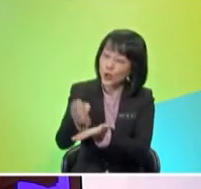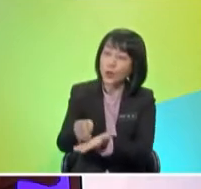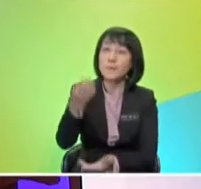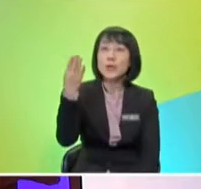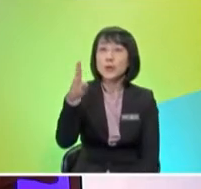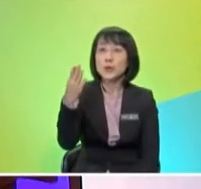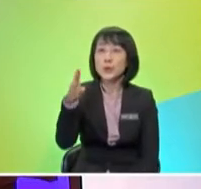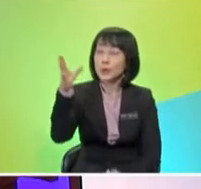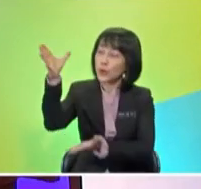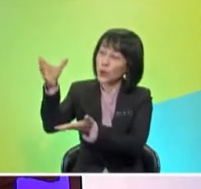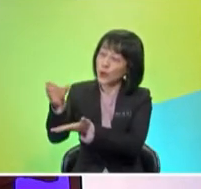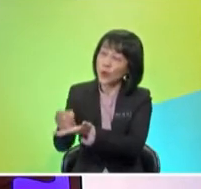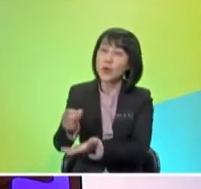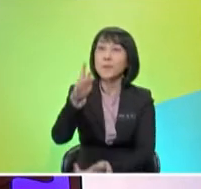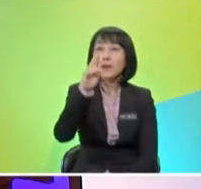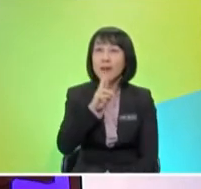merah